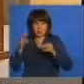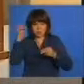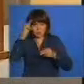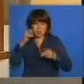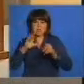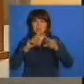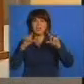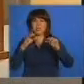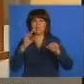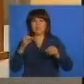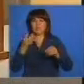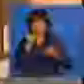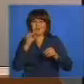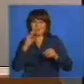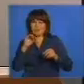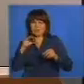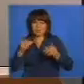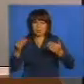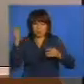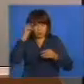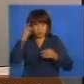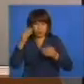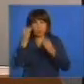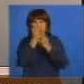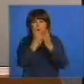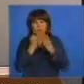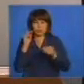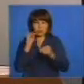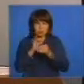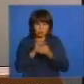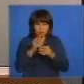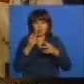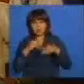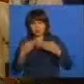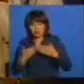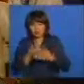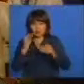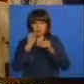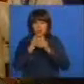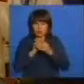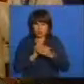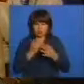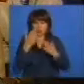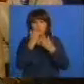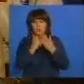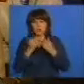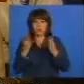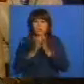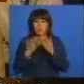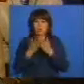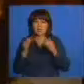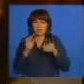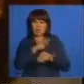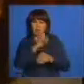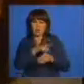зияткерлік мектептерде интеграцияланған білім беру бағдарламаларын енгізу секциялары жұмыс істеді. Конференция барысында сондай-ақ кітапханалардың жұмысын